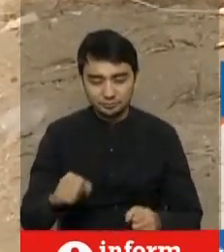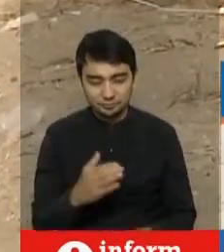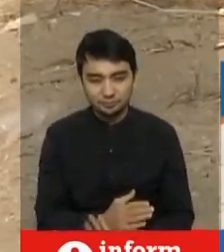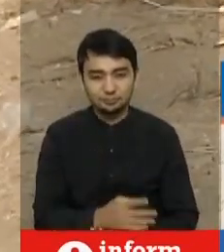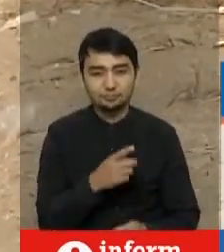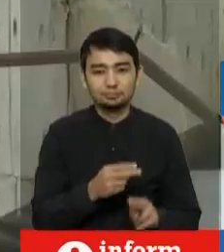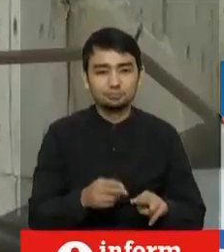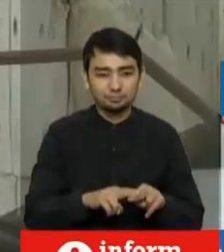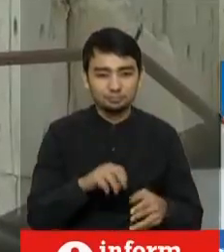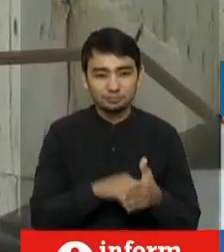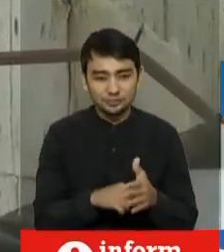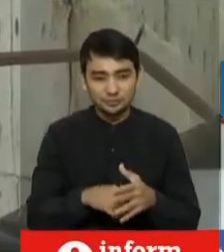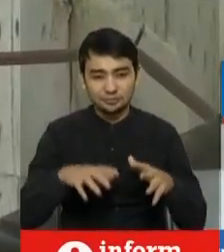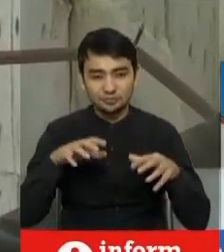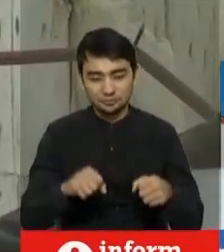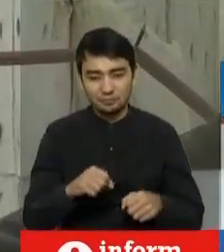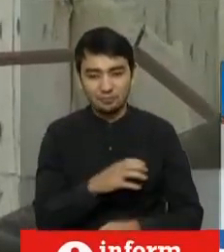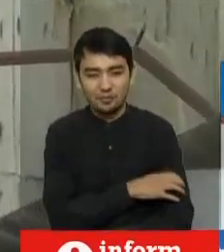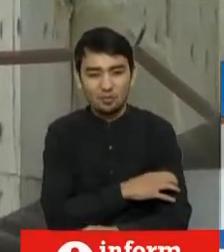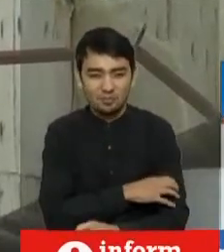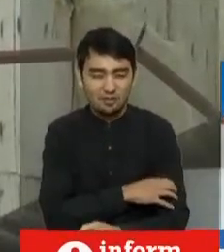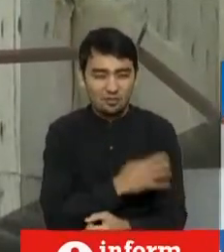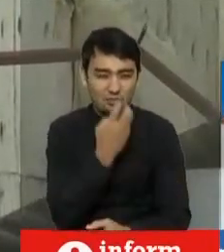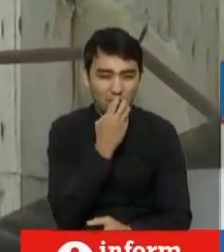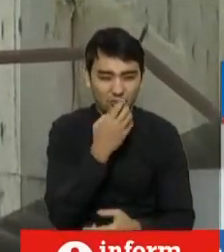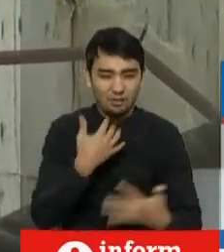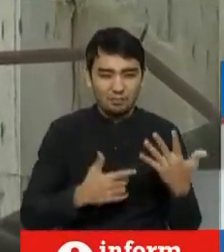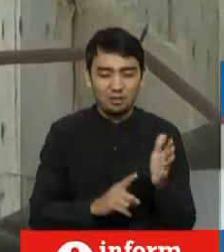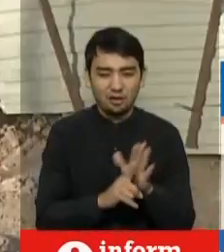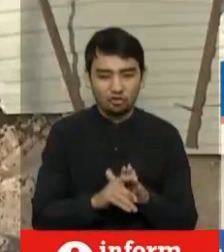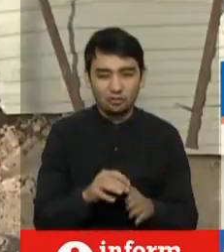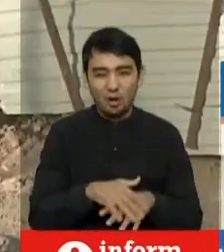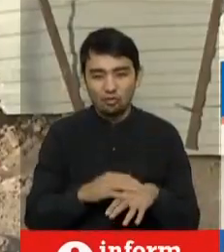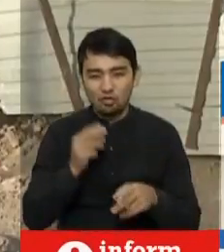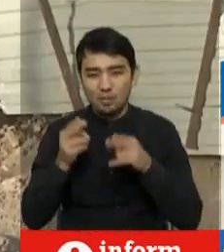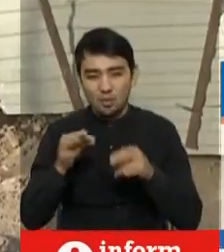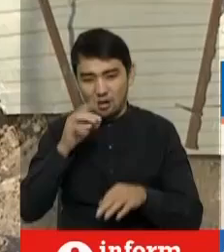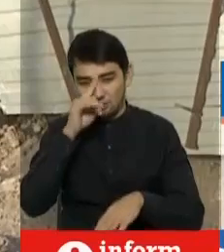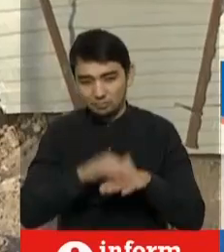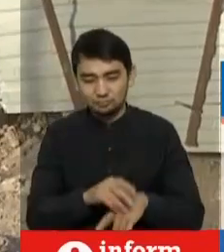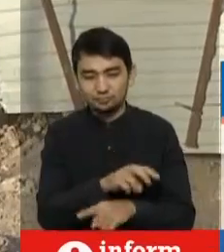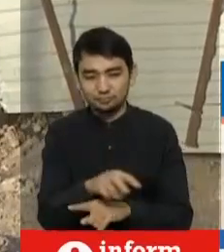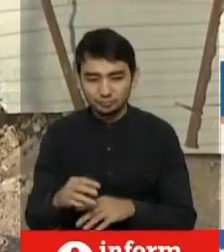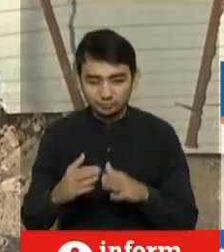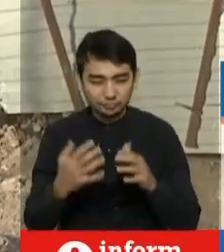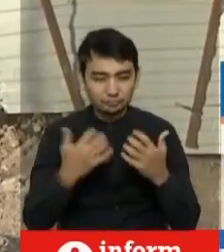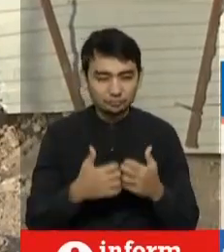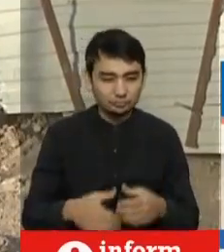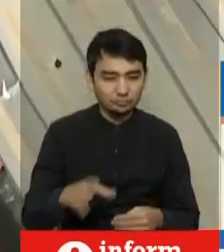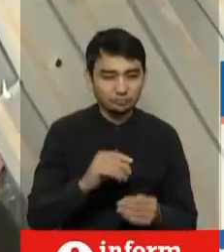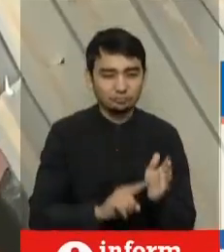кесірінен жылудың қысымы да төмендеп кеткен. Әкімдік өкілдері жұрттың шағымы бойынша үйлерді аралап, шығын көлемін есептеп